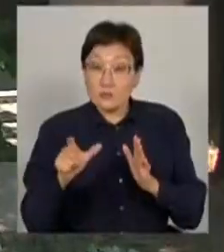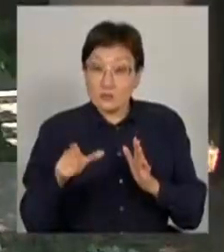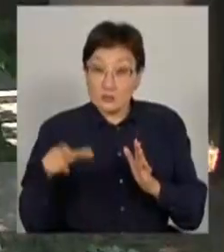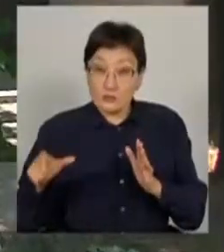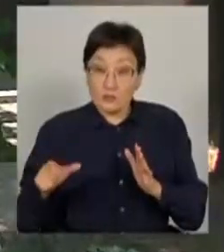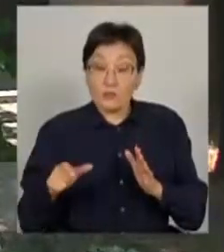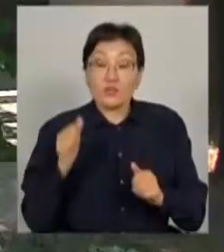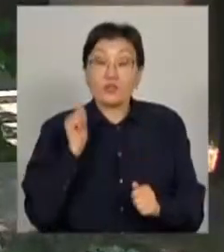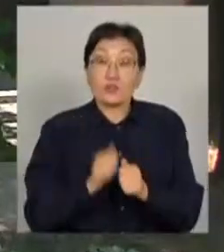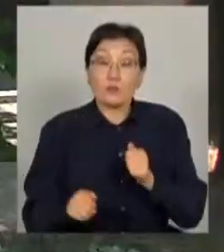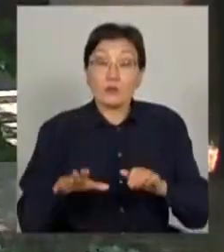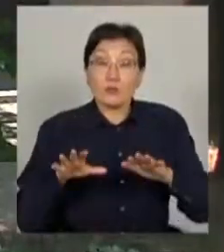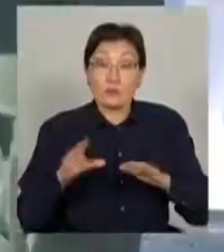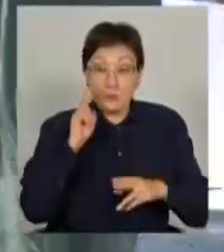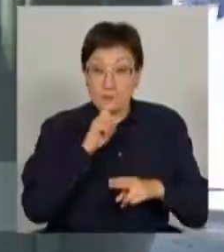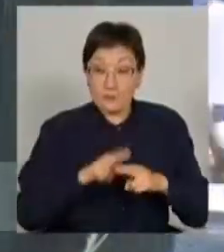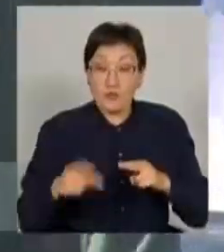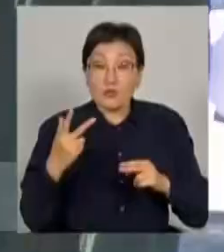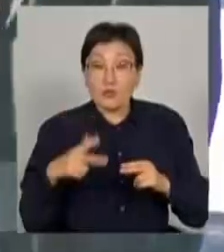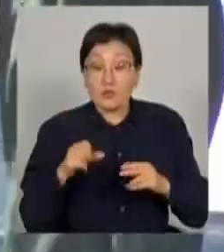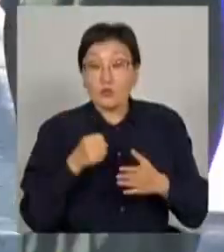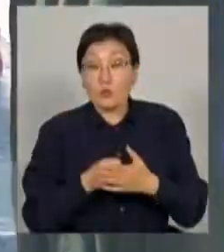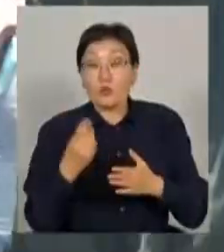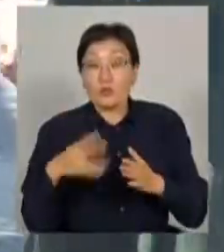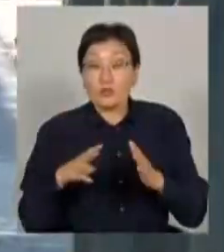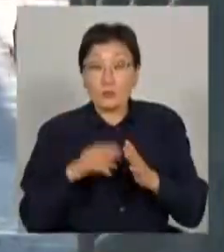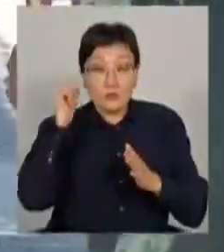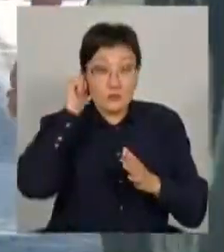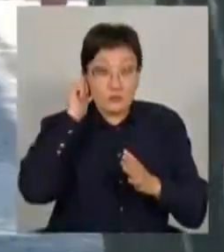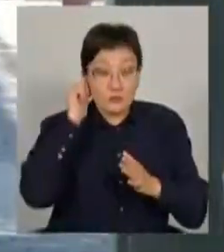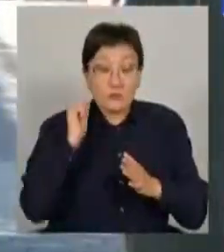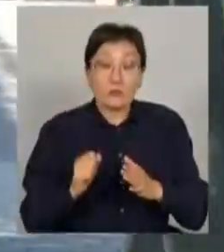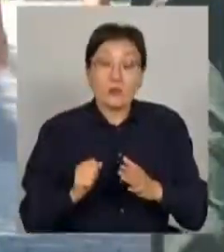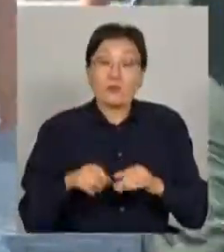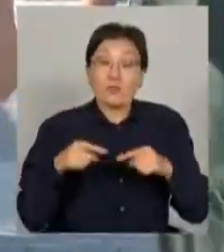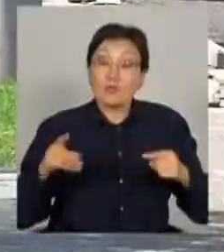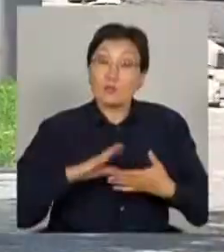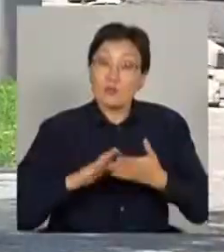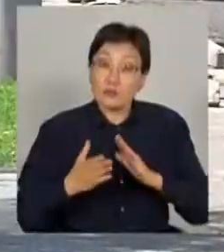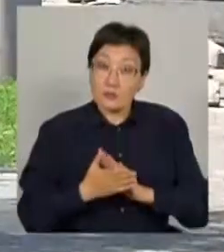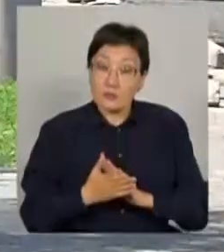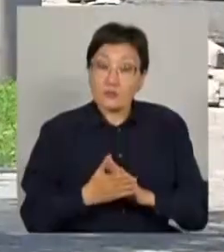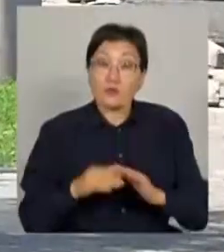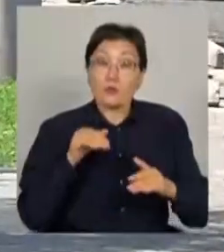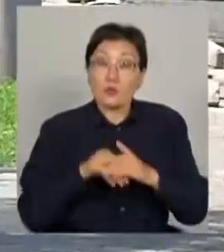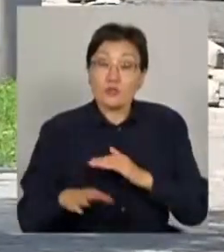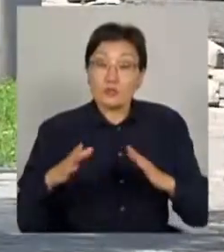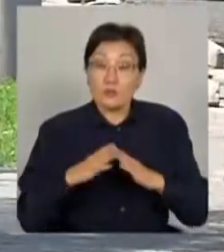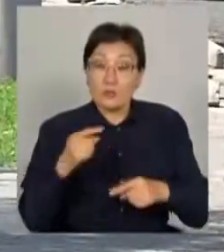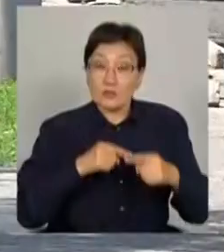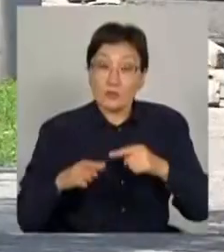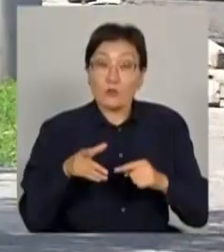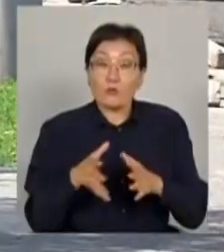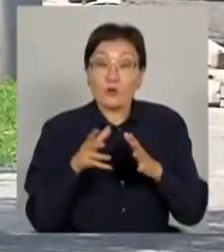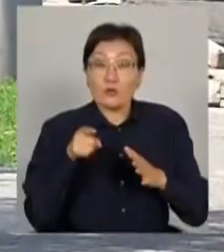человек. Чаще всего пропадают мужчины от 30 до 49 лет при различных обстоятельствах. Ушли из дома. Дома и не вернулись более